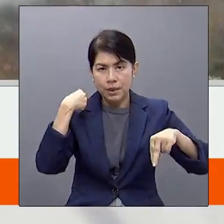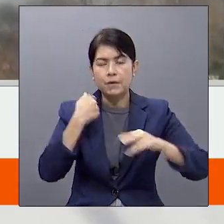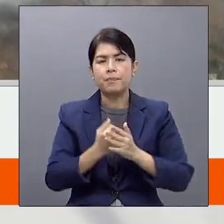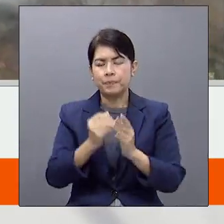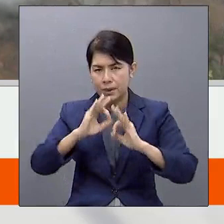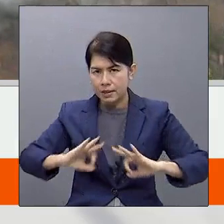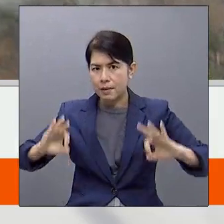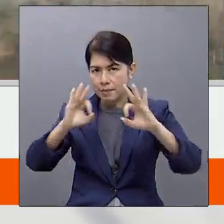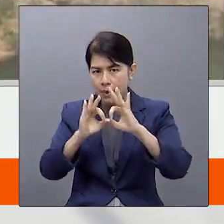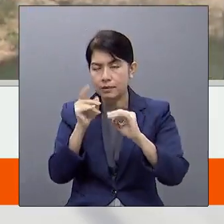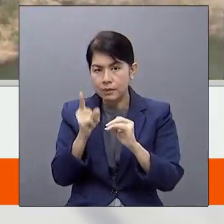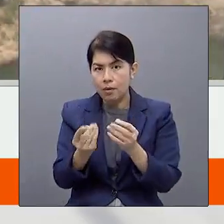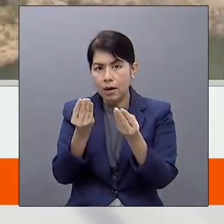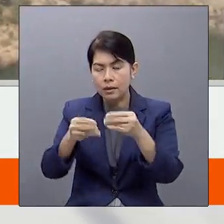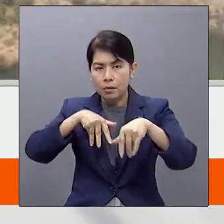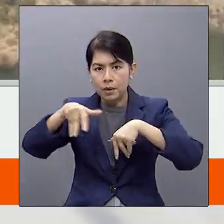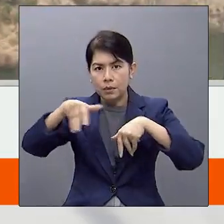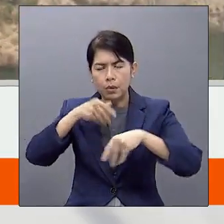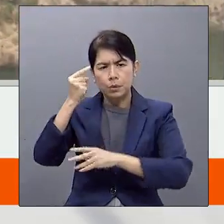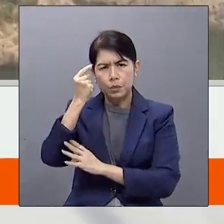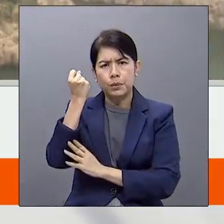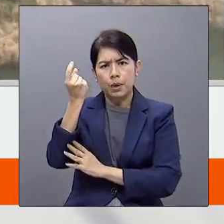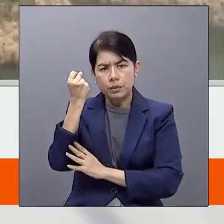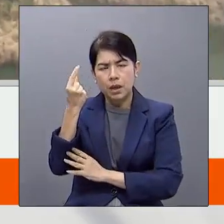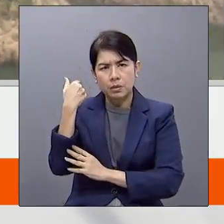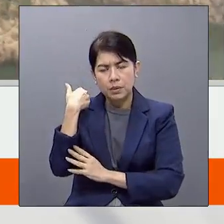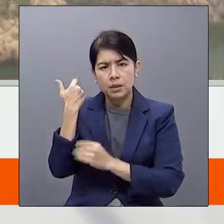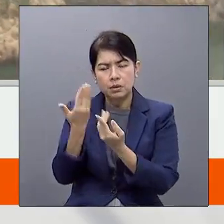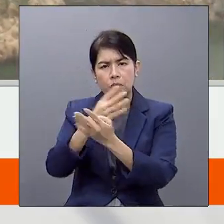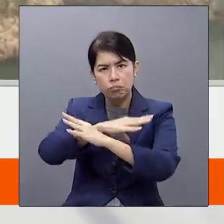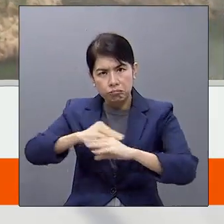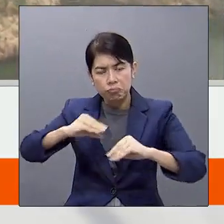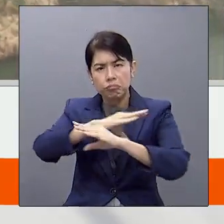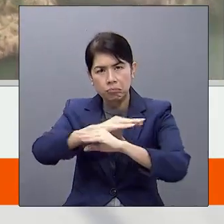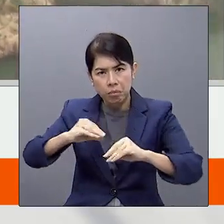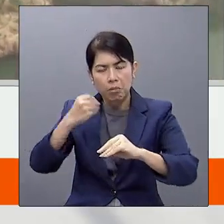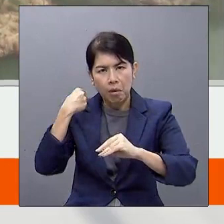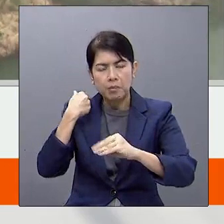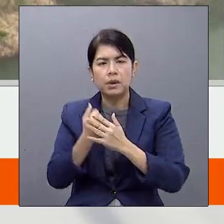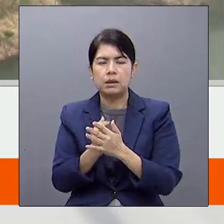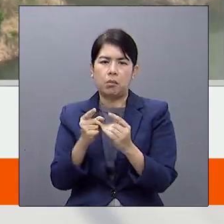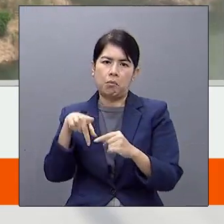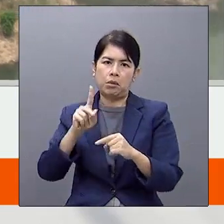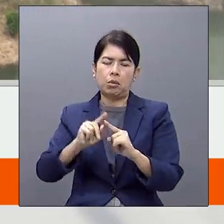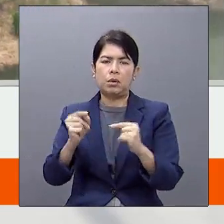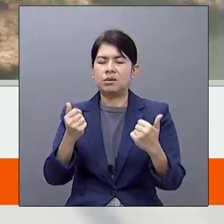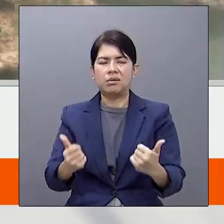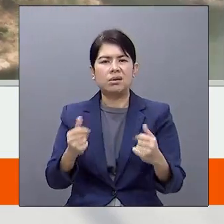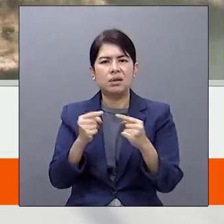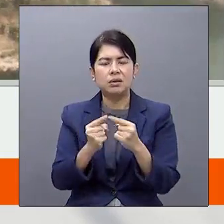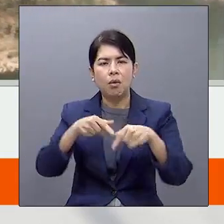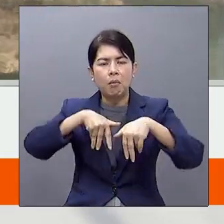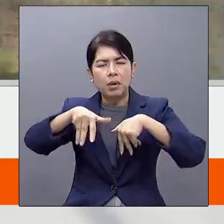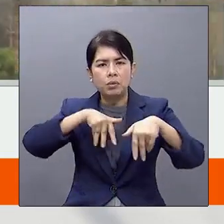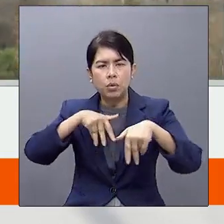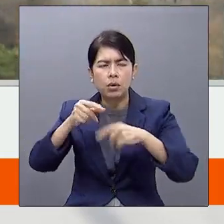ยังเป็นความคืบหน้าที่คืบได้น้อยมากๆนะครับ ค ืบได้น้อยมากๆ ค่ะงั้นคุณบรรณรสถ้า